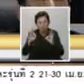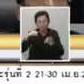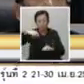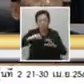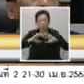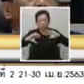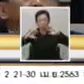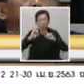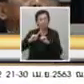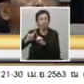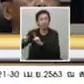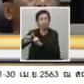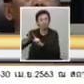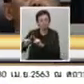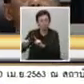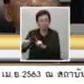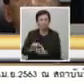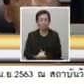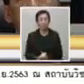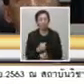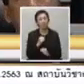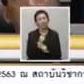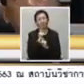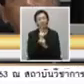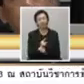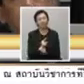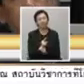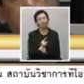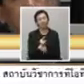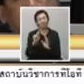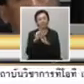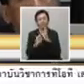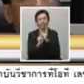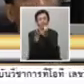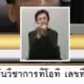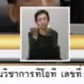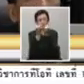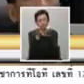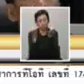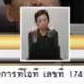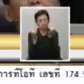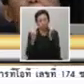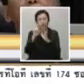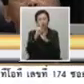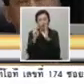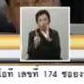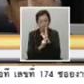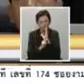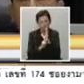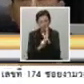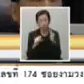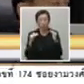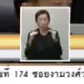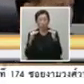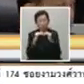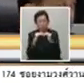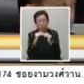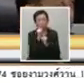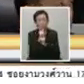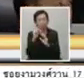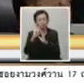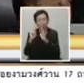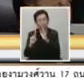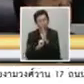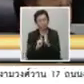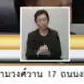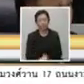ฐต่างๆนะก็ต้องปฏิบัติให้เป็นไปตามรัฐธรรมนูญกฎหมายและหลักนิติธรรมนะครับซึ่